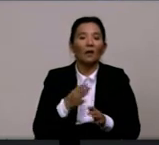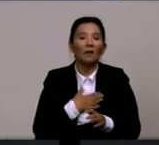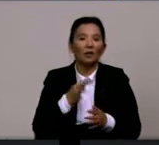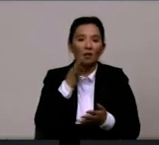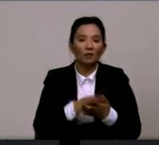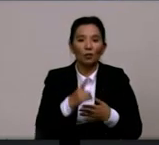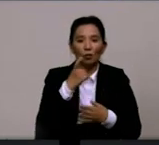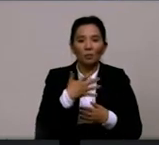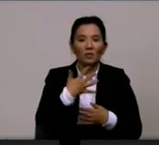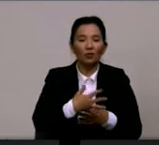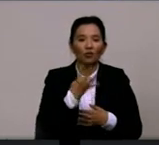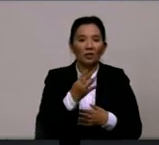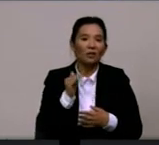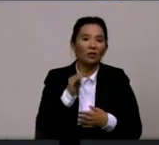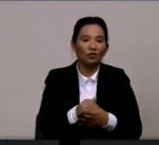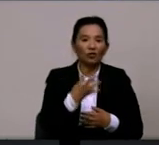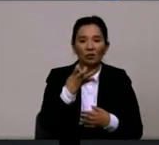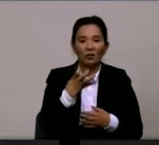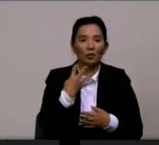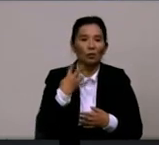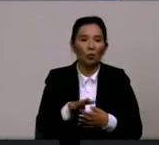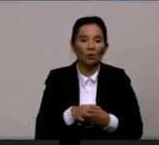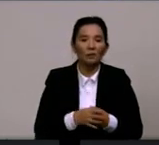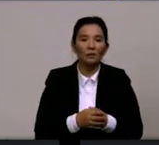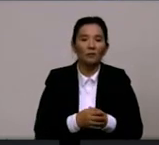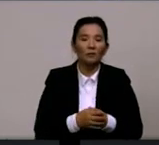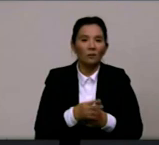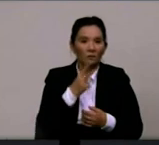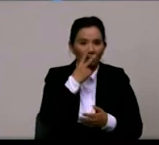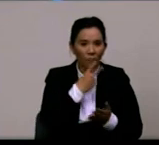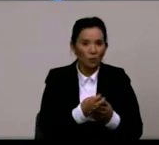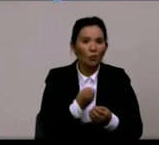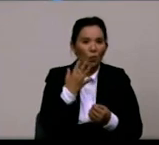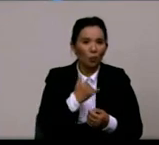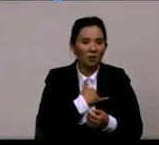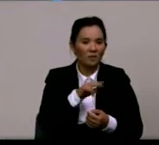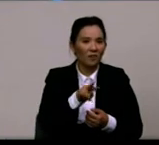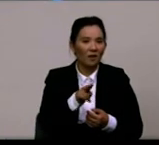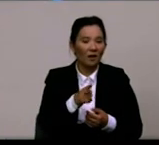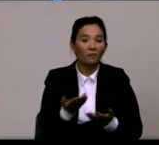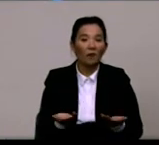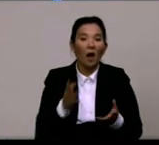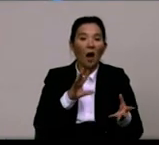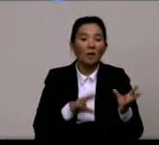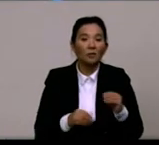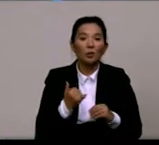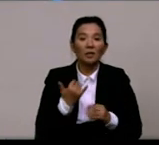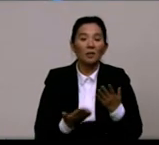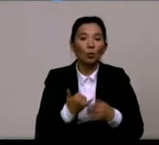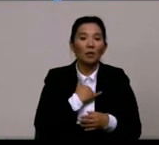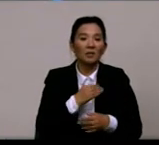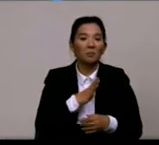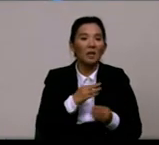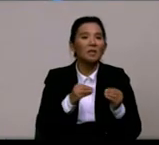ответ 154 440. Видите, сколько у нас вариантов? А если бы у нас было